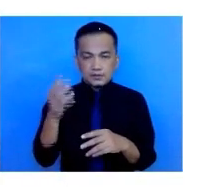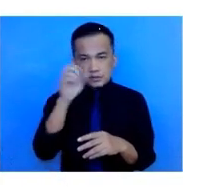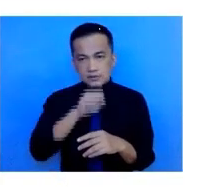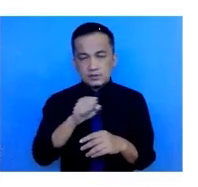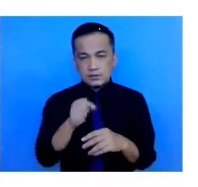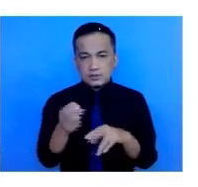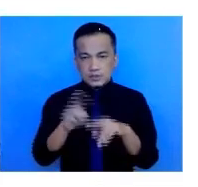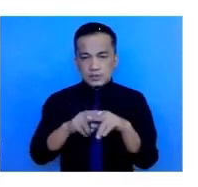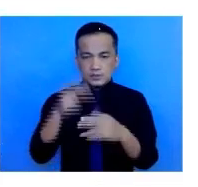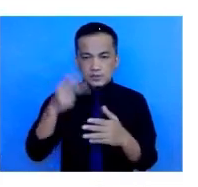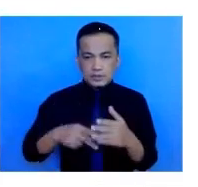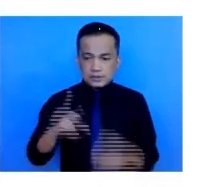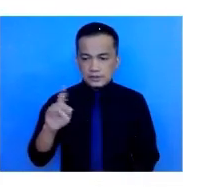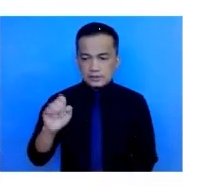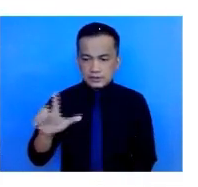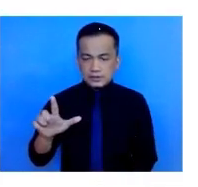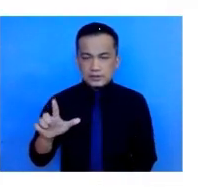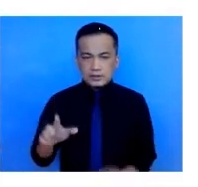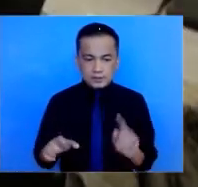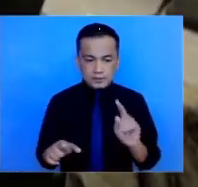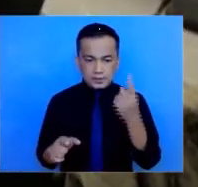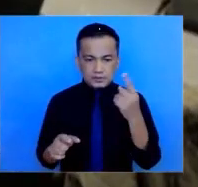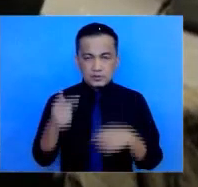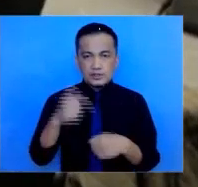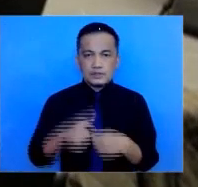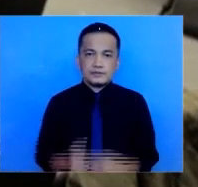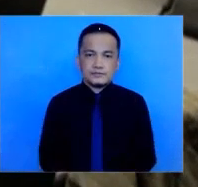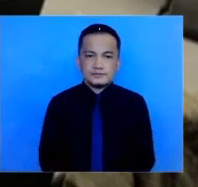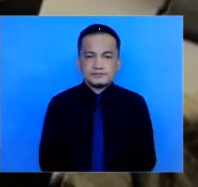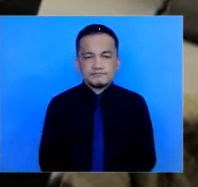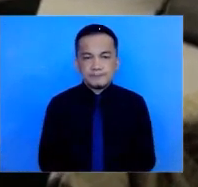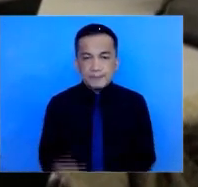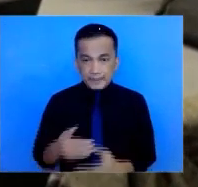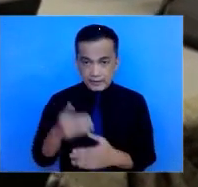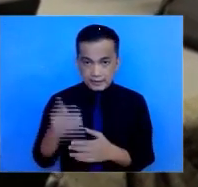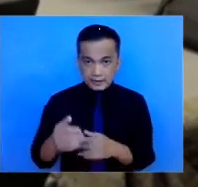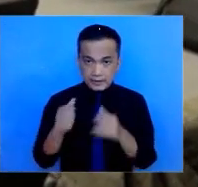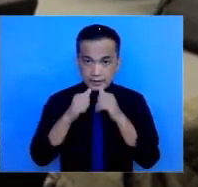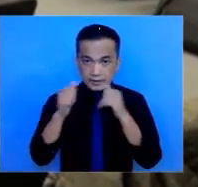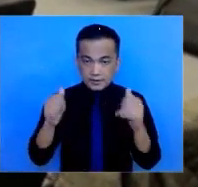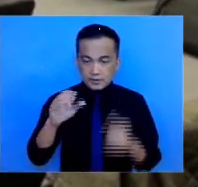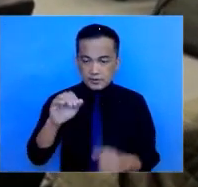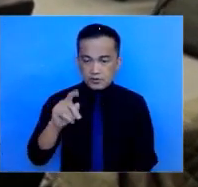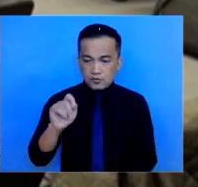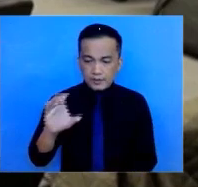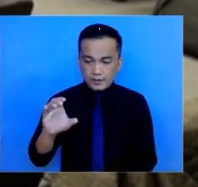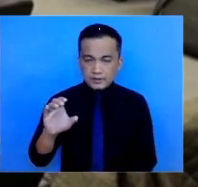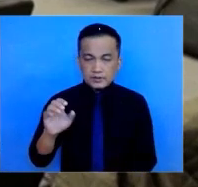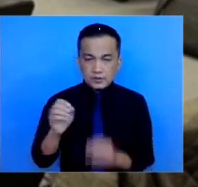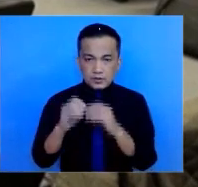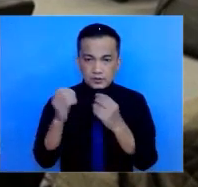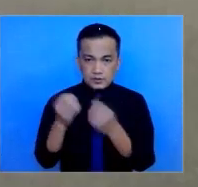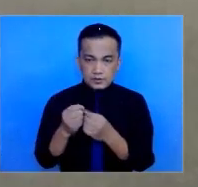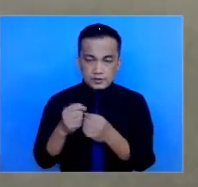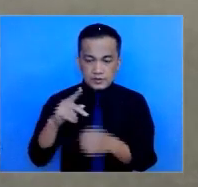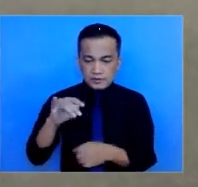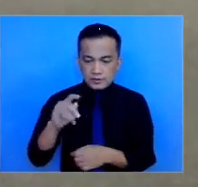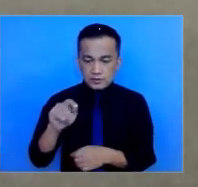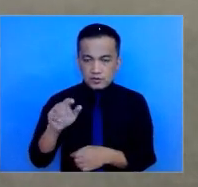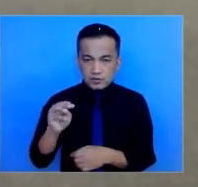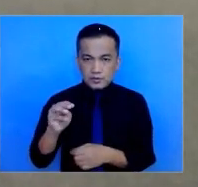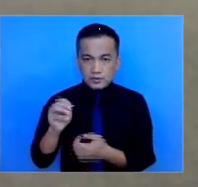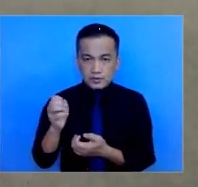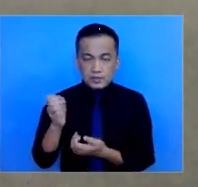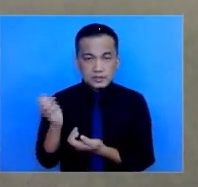diesel, at halos piso naman sa gasolina. Kasunod yan ang anunsyo ng OPEC Plus, mga Organization of the Petroleum Exporting Countries at